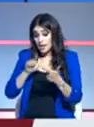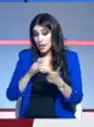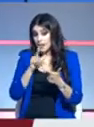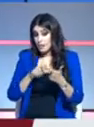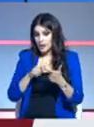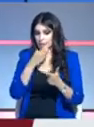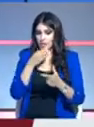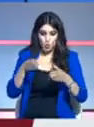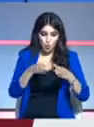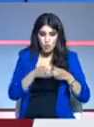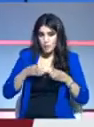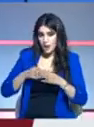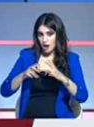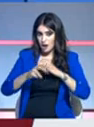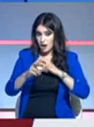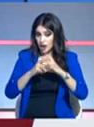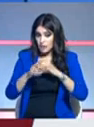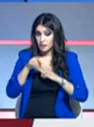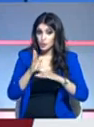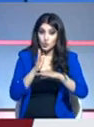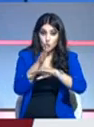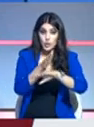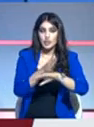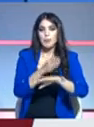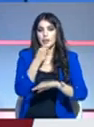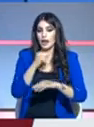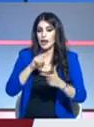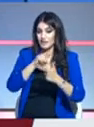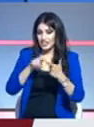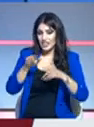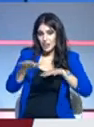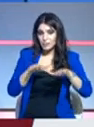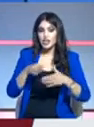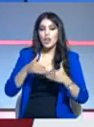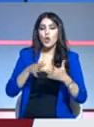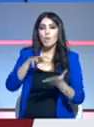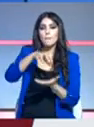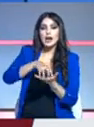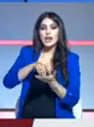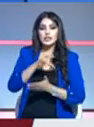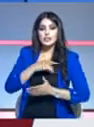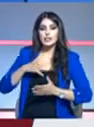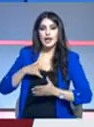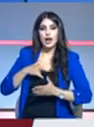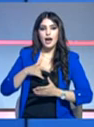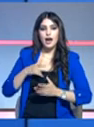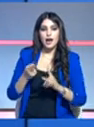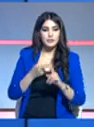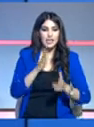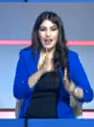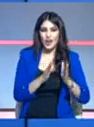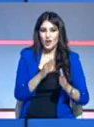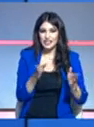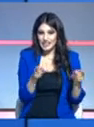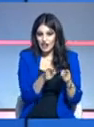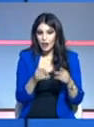في فرق متنقل ولا في مرحله ثانيه تو باش نحلوا مراكز الصحه الاساسيه باش يبداو في التطعيم، وبدينا الاسبوع اللي